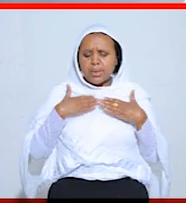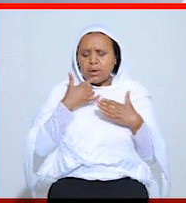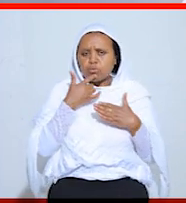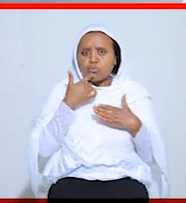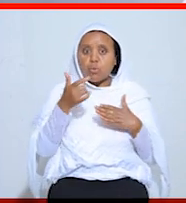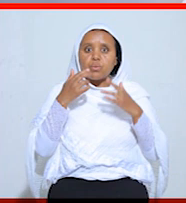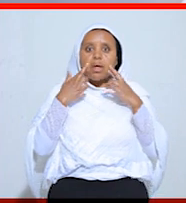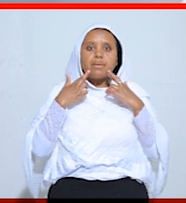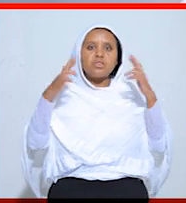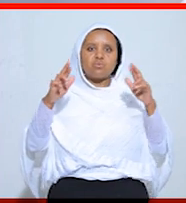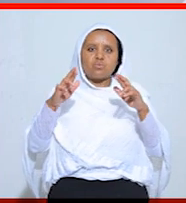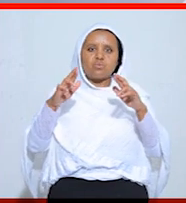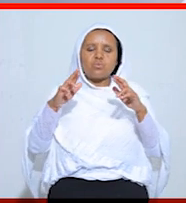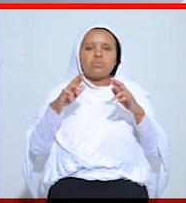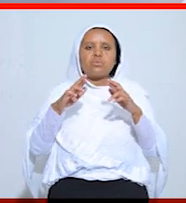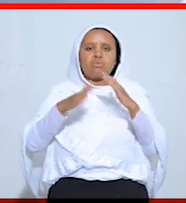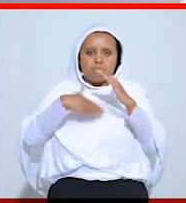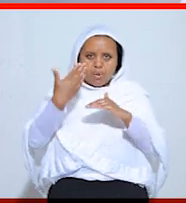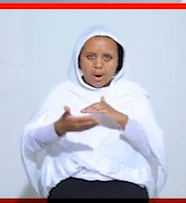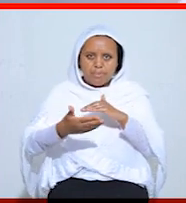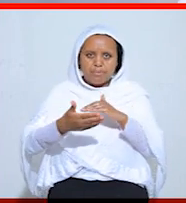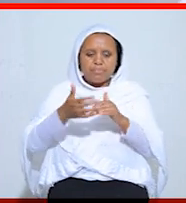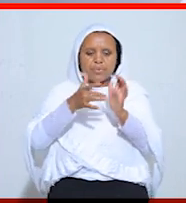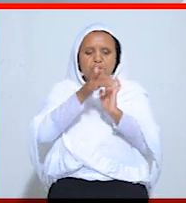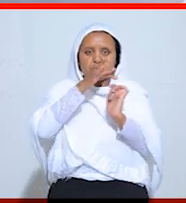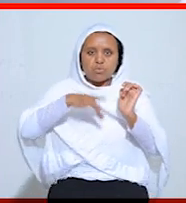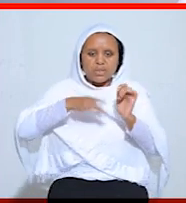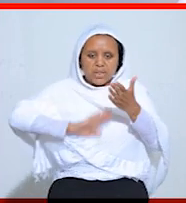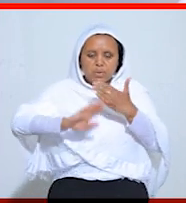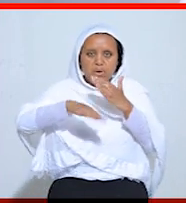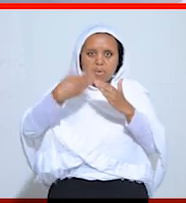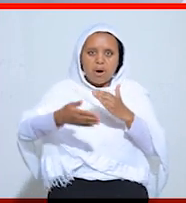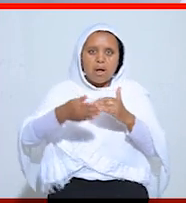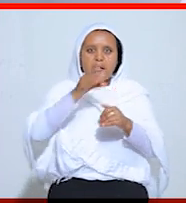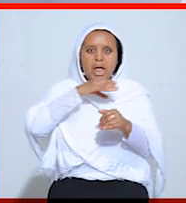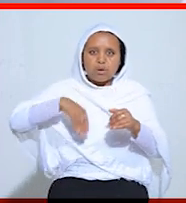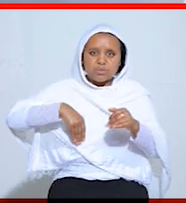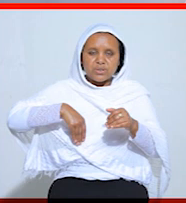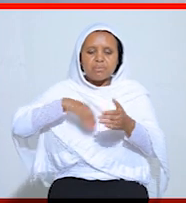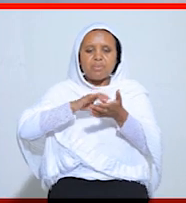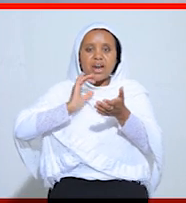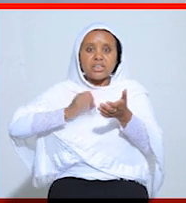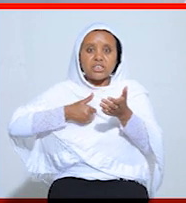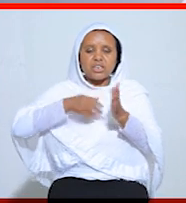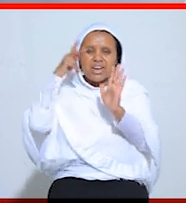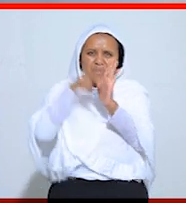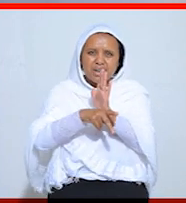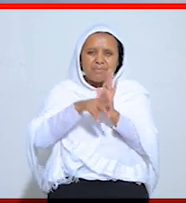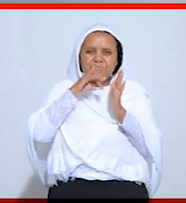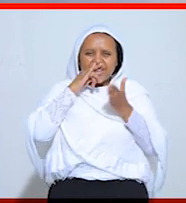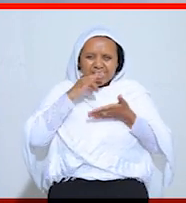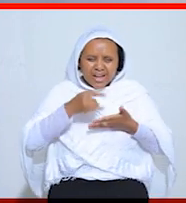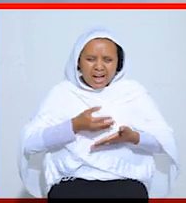ደስ ይበላችሁ ብለው ያበሰሩ መላእክት ናቸው። በኋላም ኢየሱስ ክርስቶስ ከተወለደ በኋላ ሄሮድስ መድኃኒታችንን